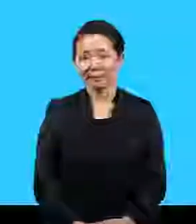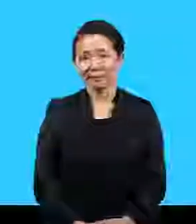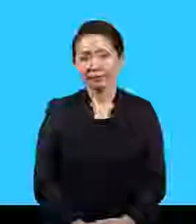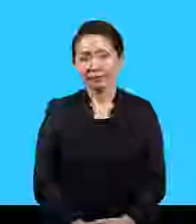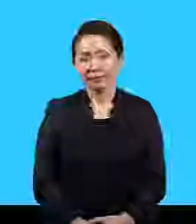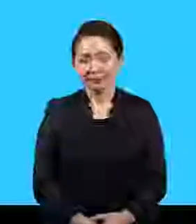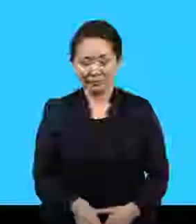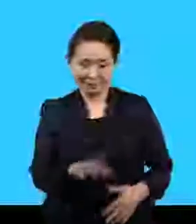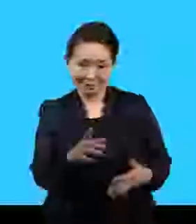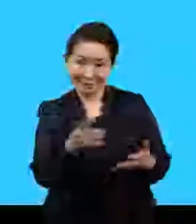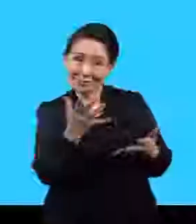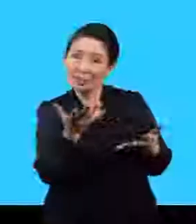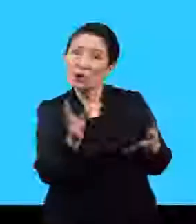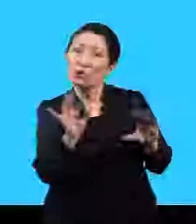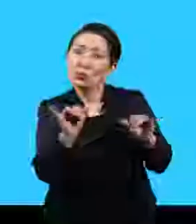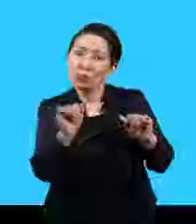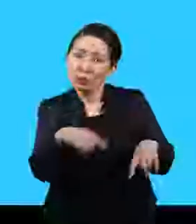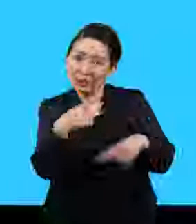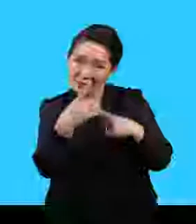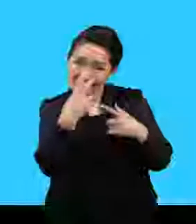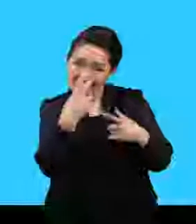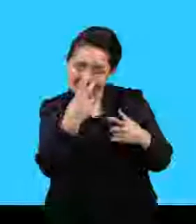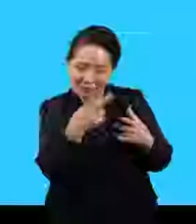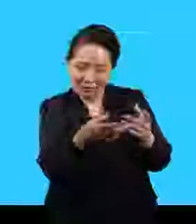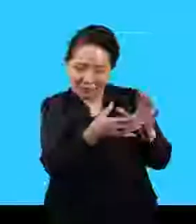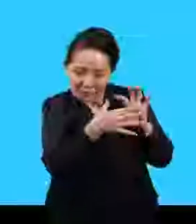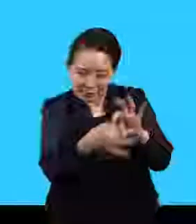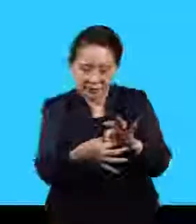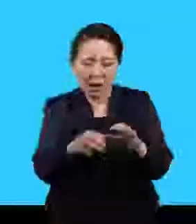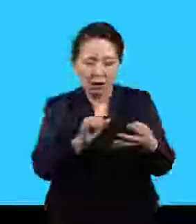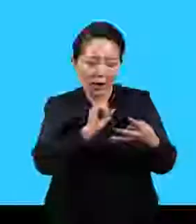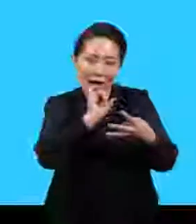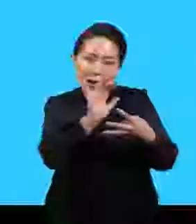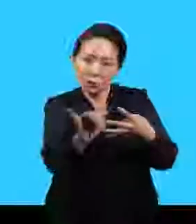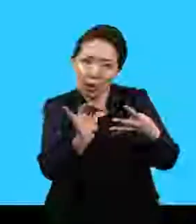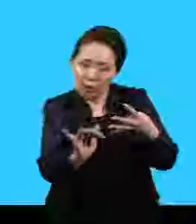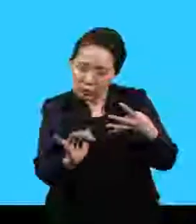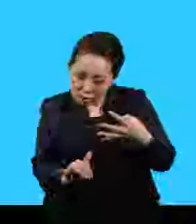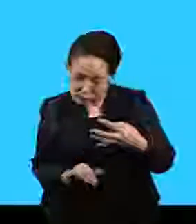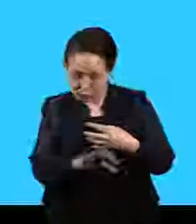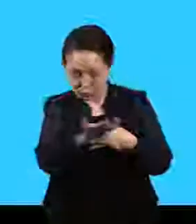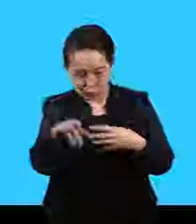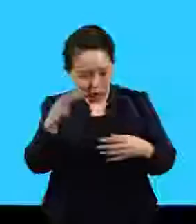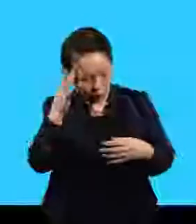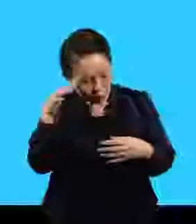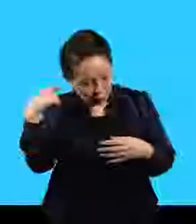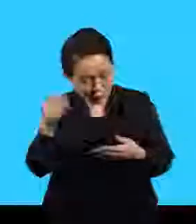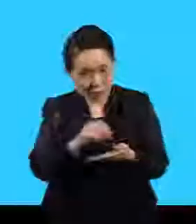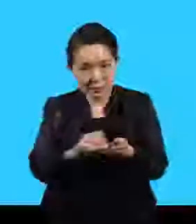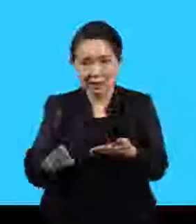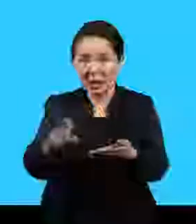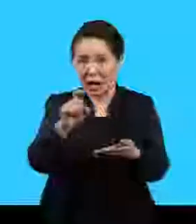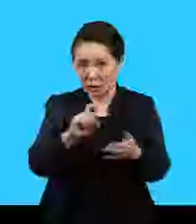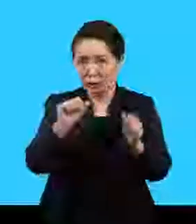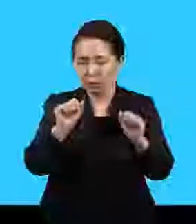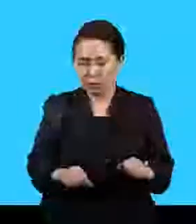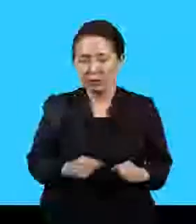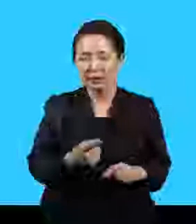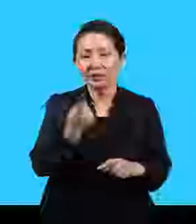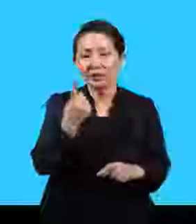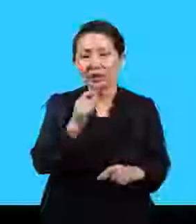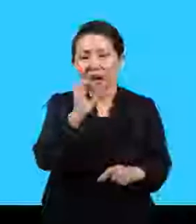За хүүхдүүдээ сая тохиолдлоо хэдүүлээ уншлаа. Одоо дараах асуултын хүрээнд хүн бүр өөрийнхөө бодлыг бичээрэй. Нэгдүгээр